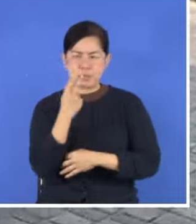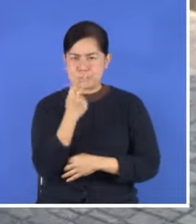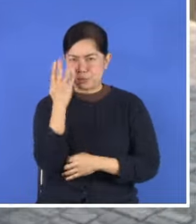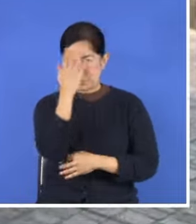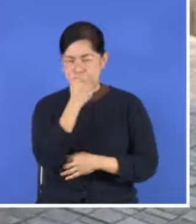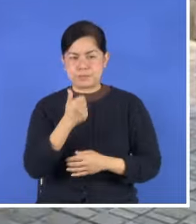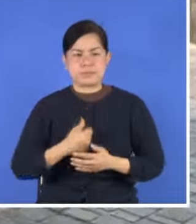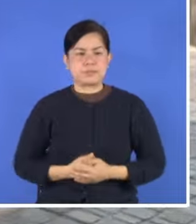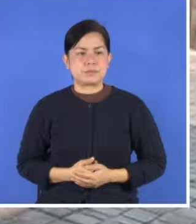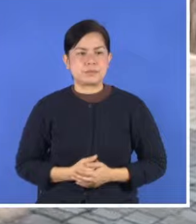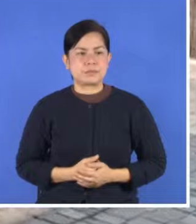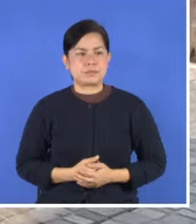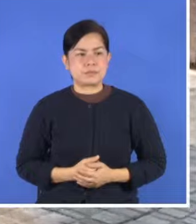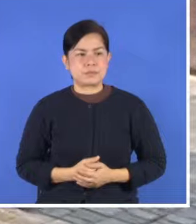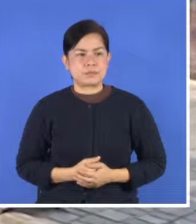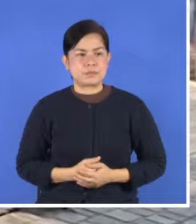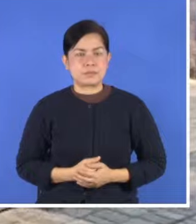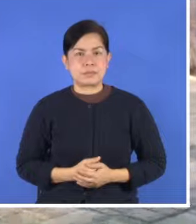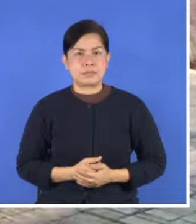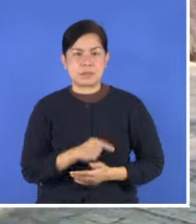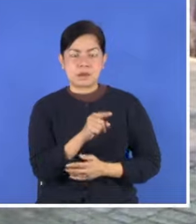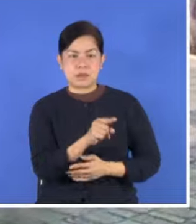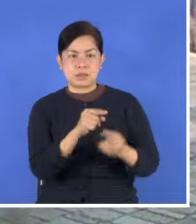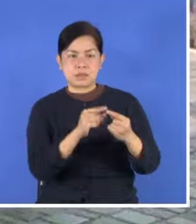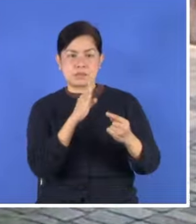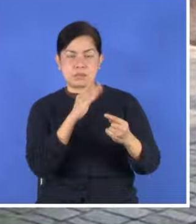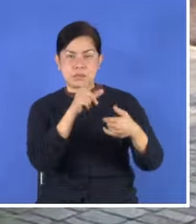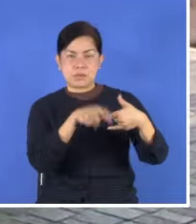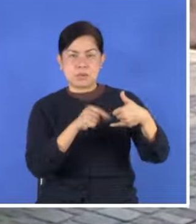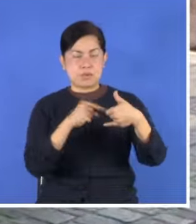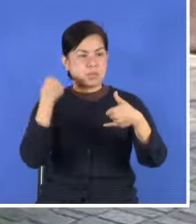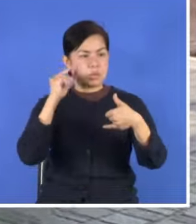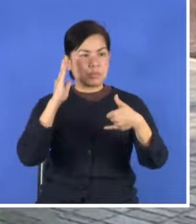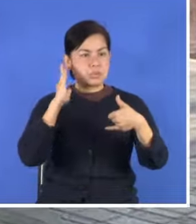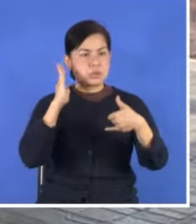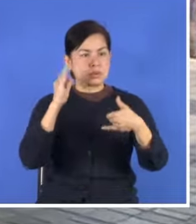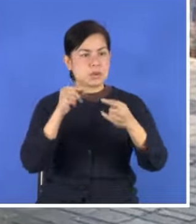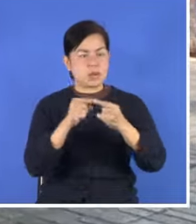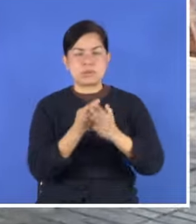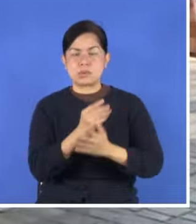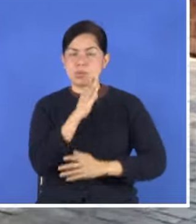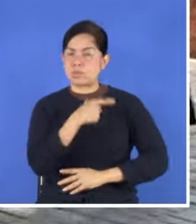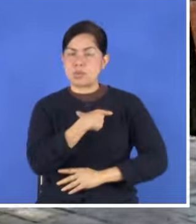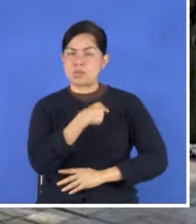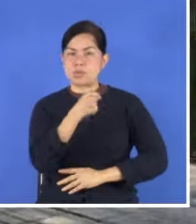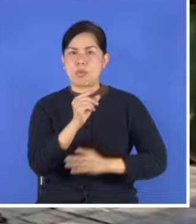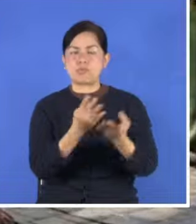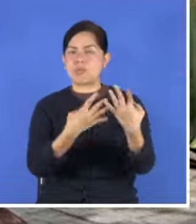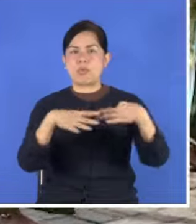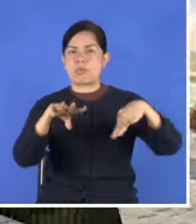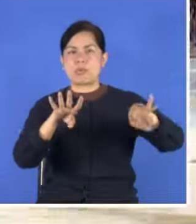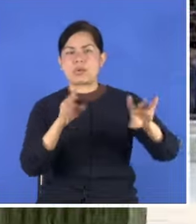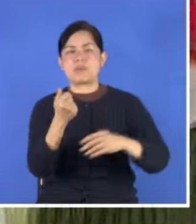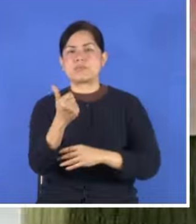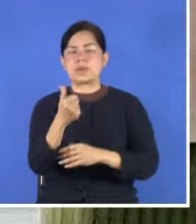ช้อยได้หมดแล้วเดี๋ยวนี้นะจะผู้หญิงผู้ชายเคก็รำได้หมดเลยถ้ามีความสามารถก็ตามนะคะส่วนที่ที่